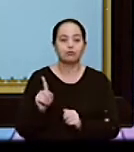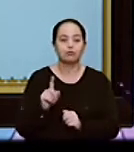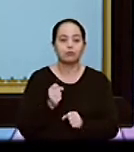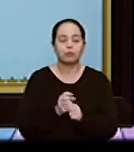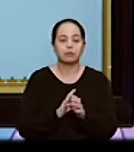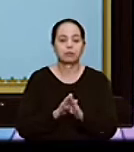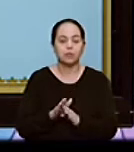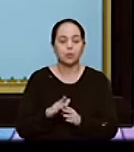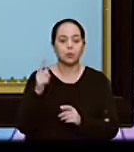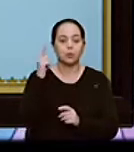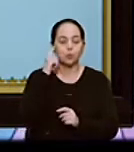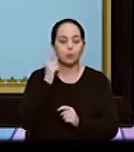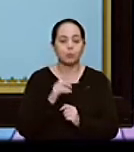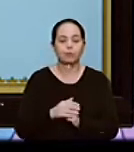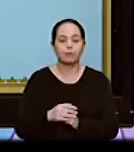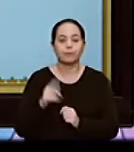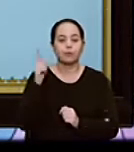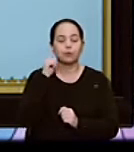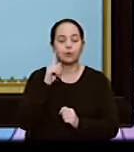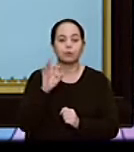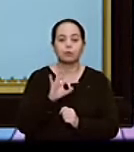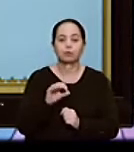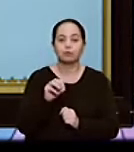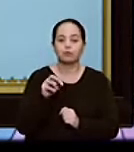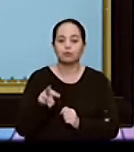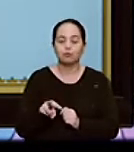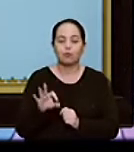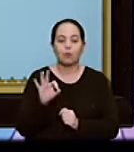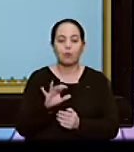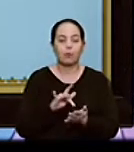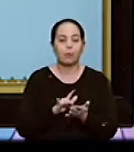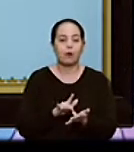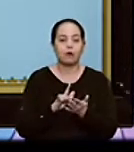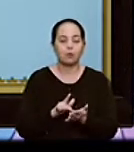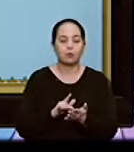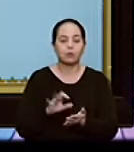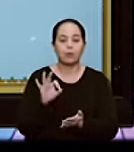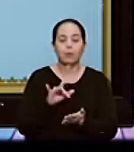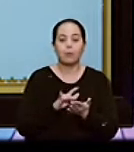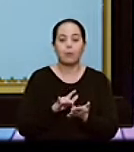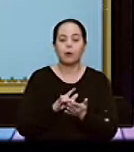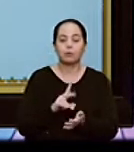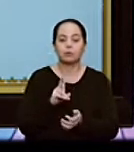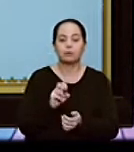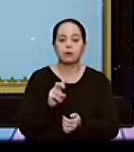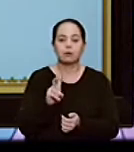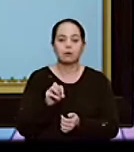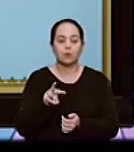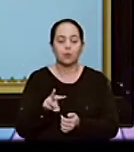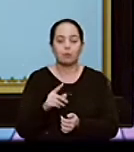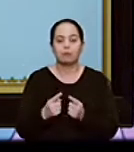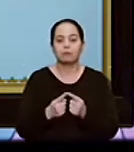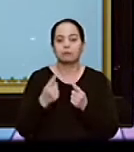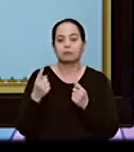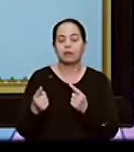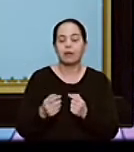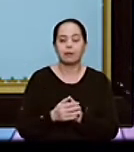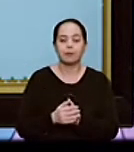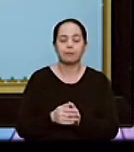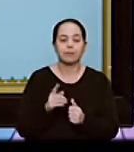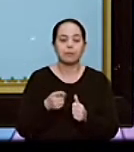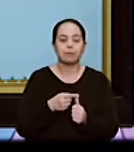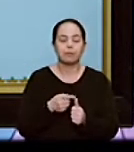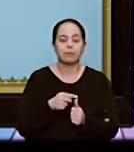Ребята. Что делают? Думают. Думают о чем? О походе. О походе каком?